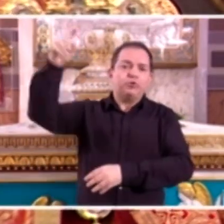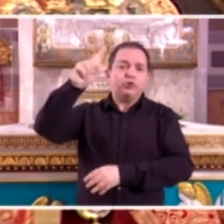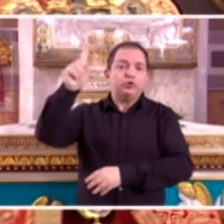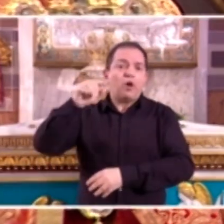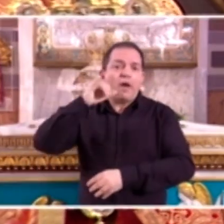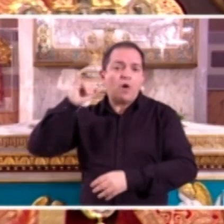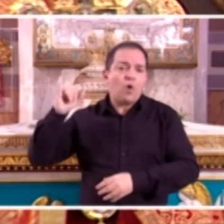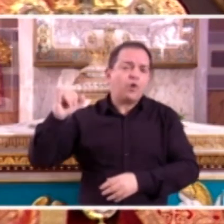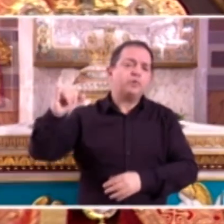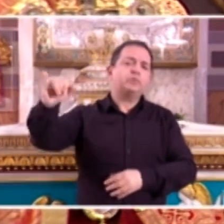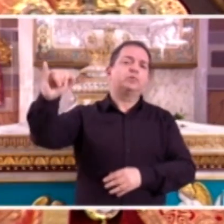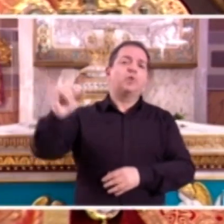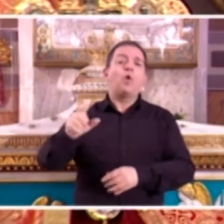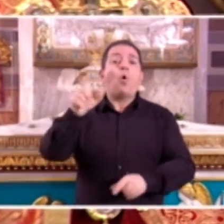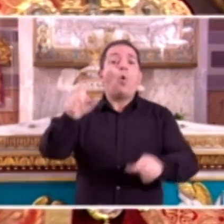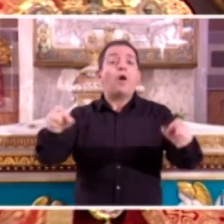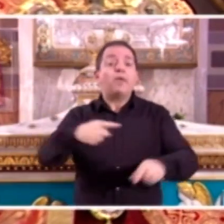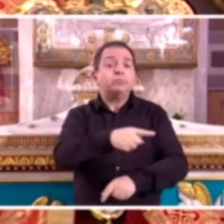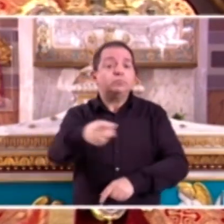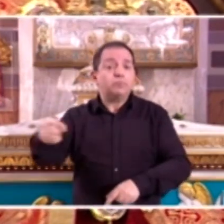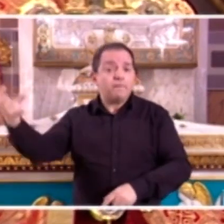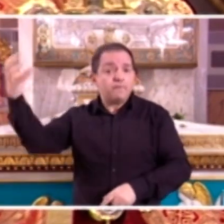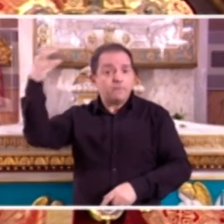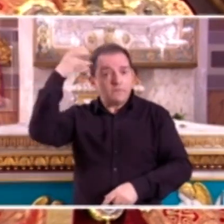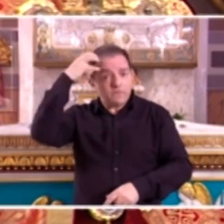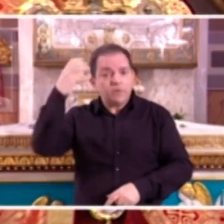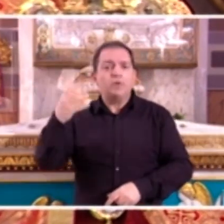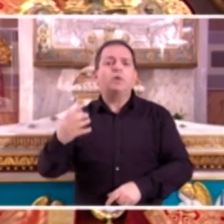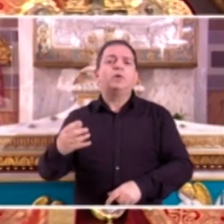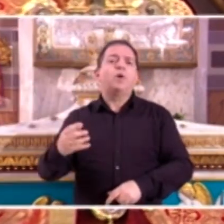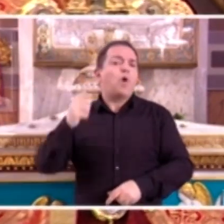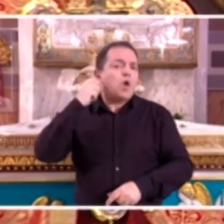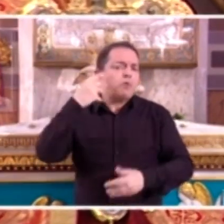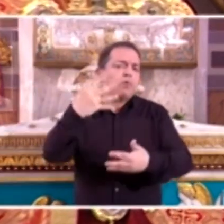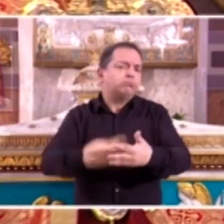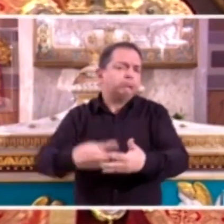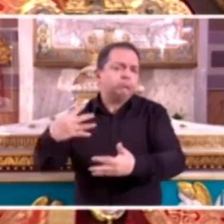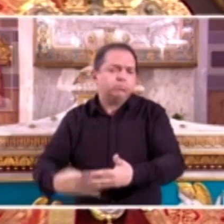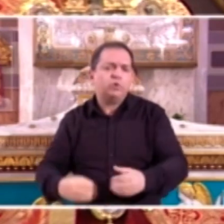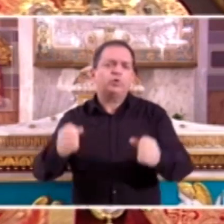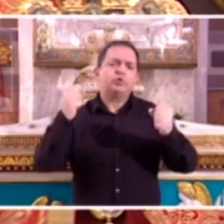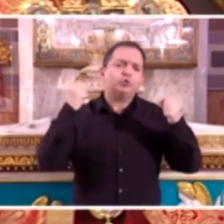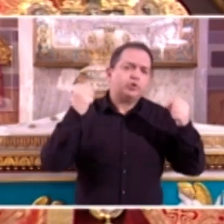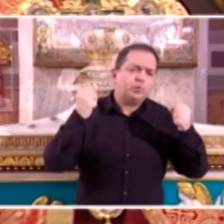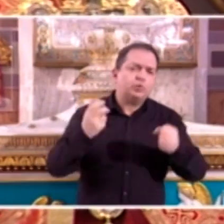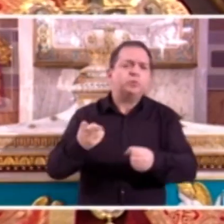κοιμημένων, και ον έκαστος κατά διάνοιαν έχει, ζώντων τε